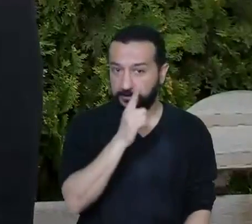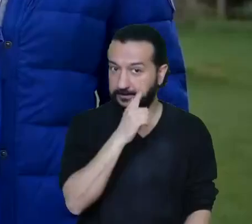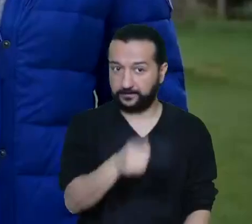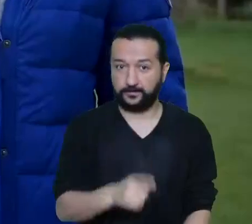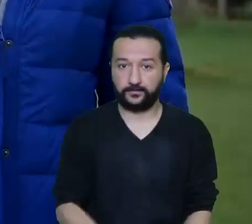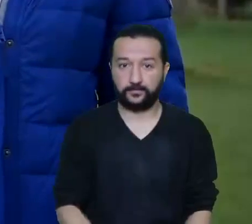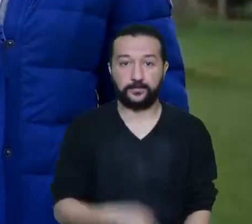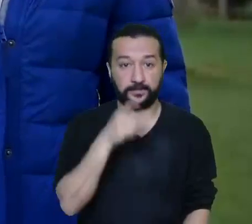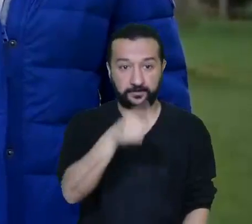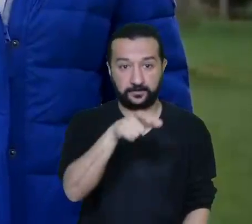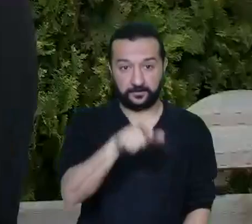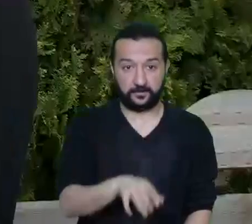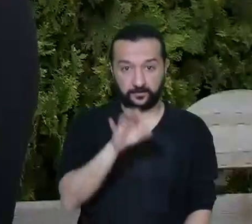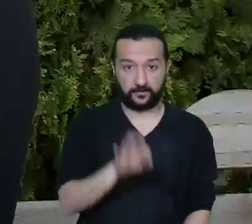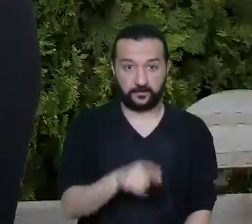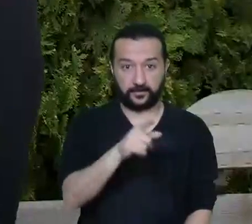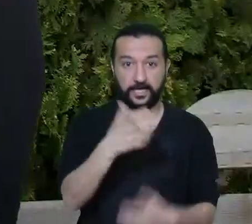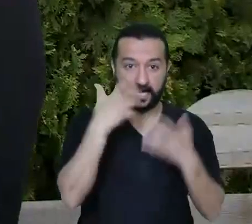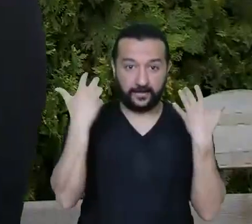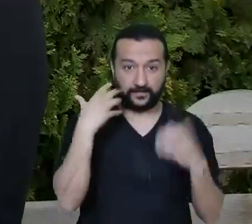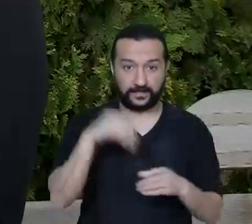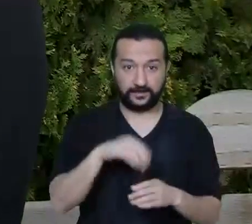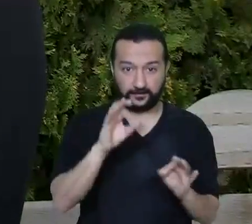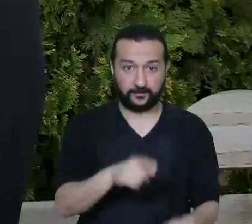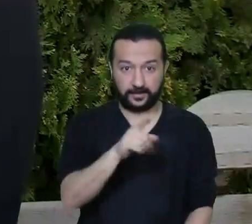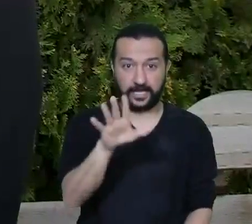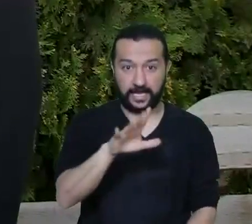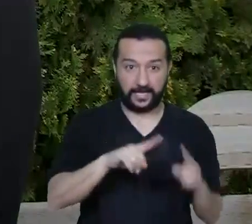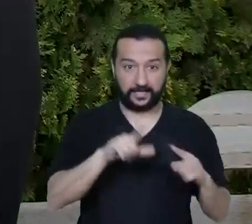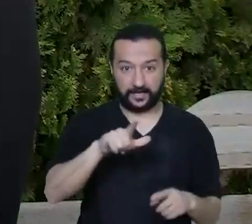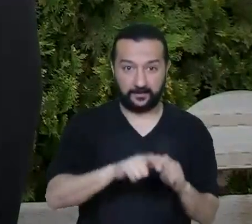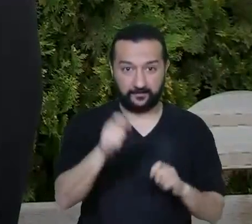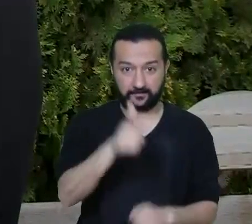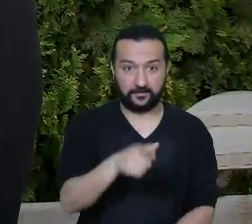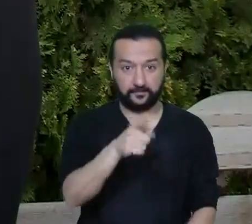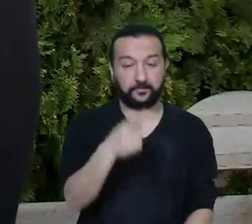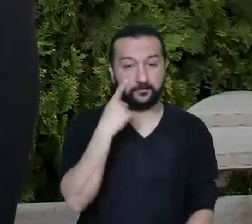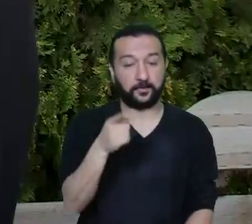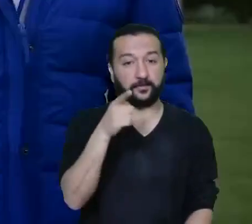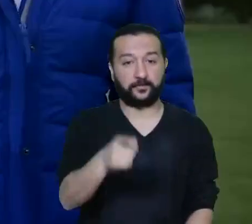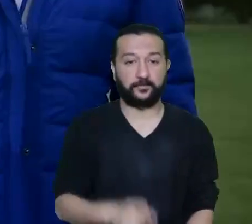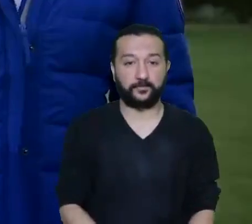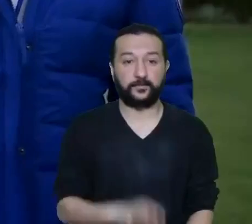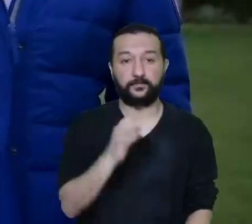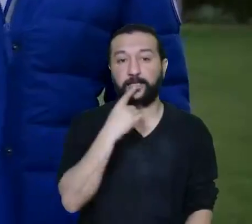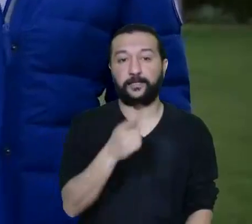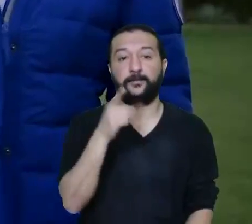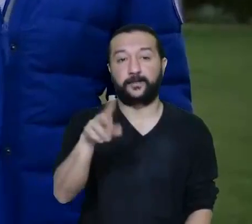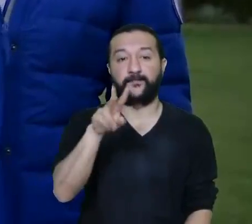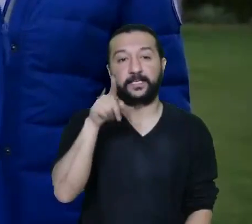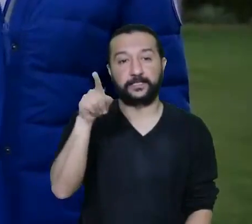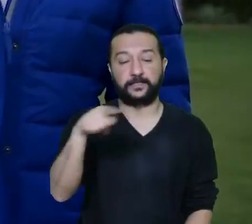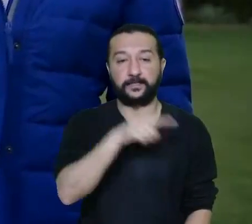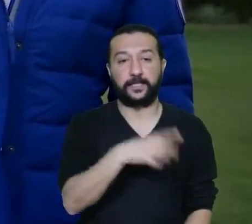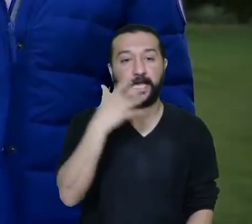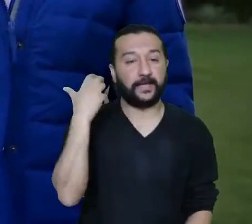enişte sen hayvanlar için 50 TL. Bak bak. Şey dedim, Veysel